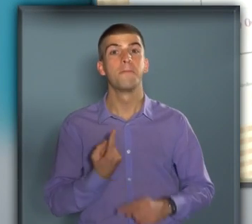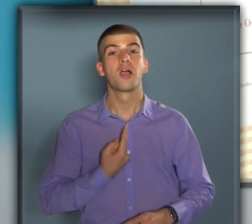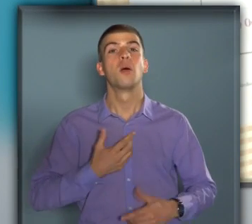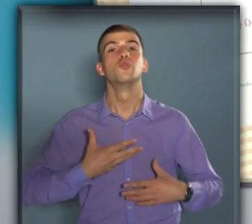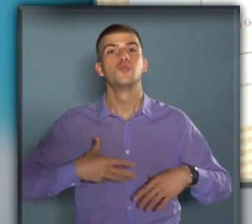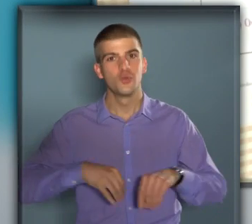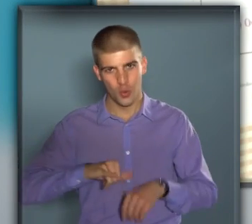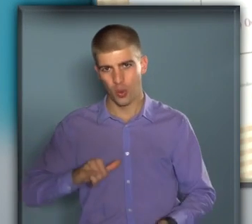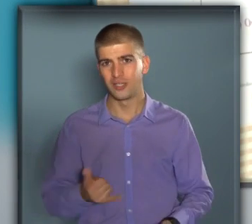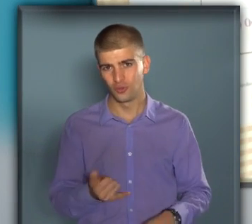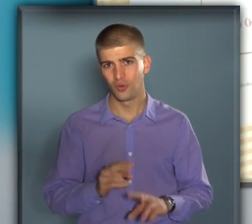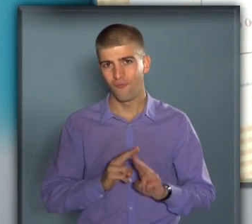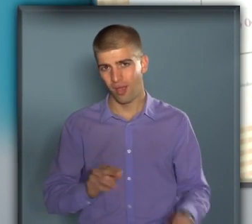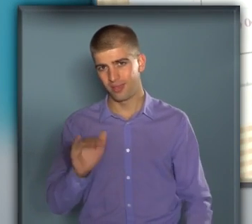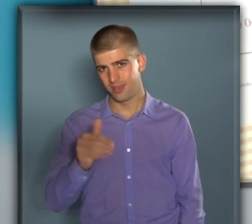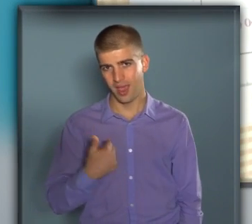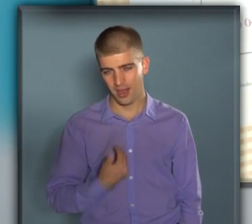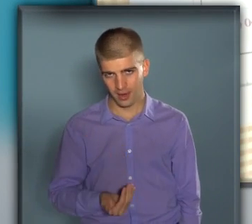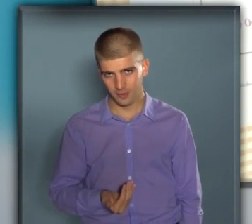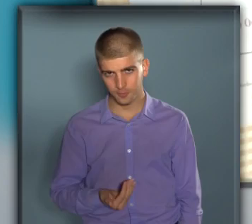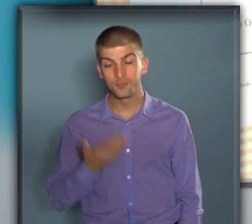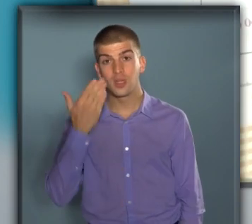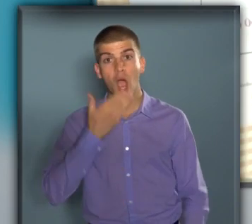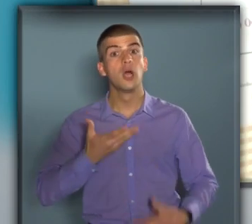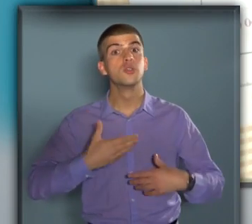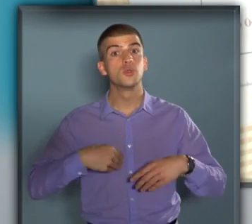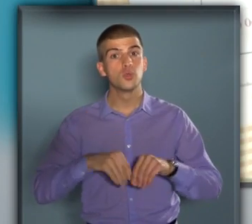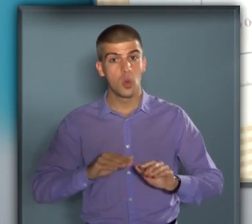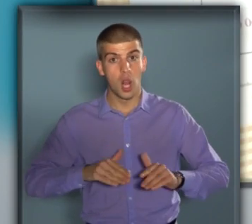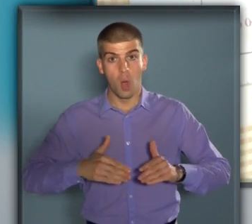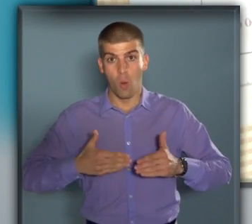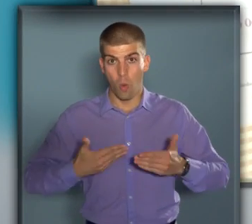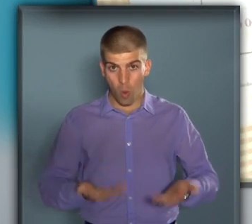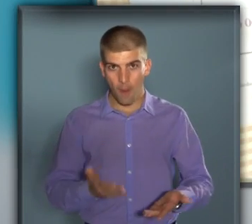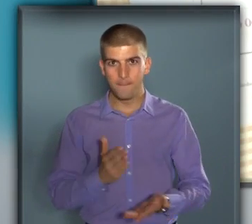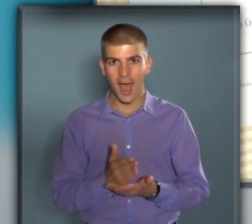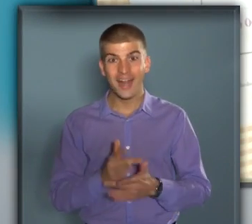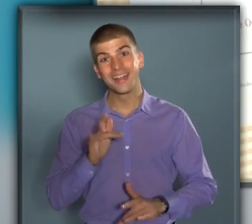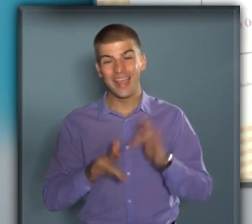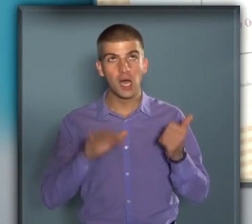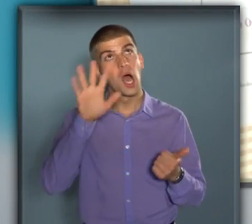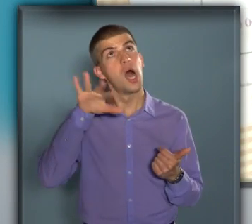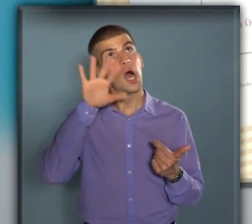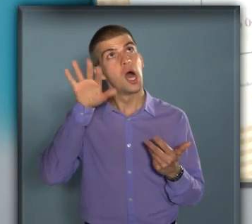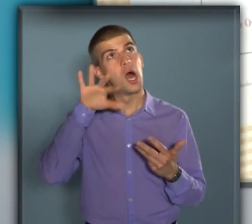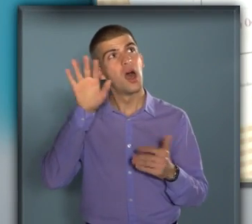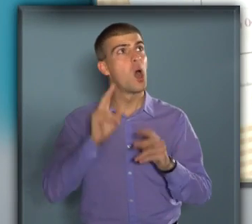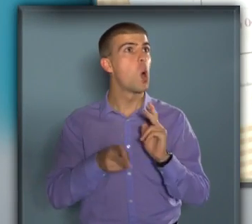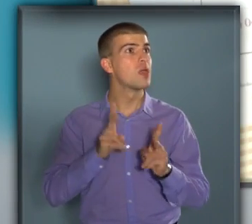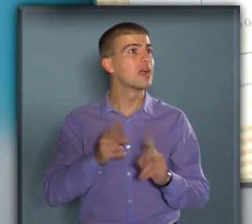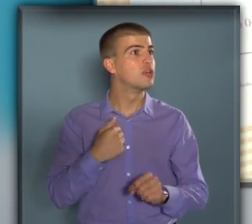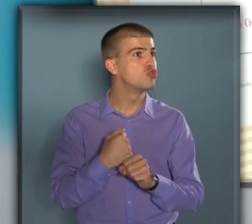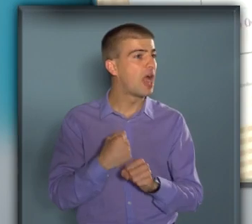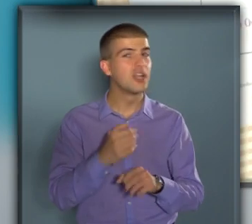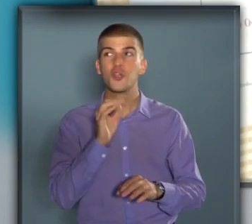is. Tehát azt hiszem, hogy amikor szülők leszünk, akkor vannak ködös elképzeléseink arról, hogy ez